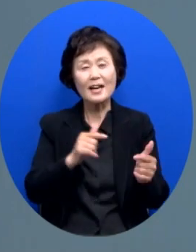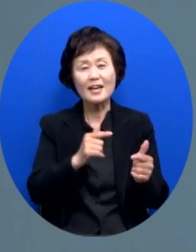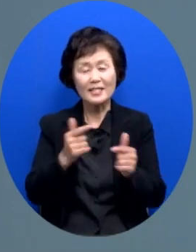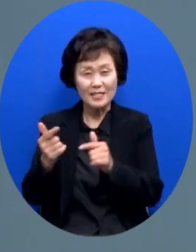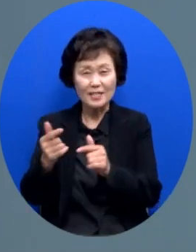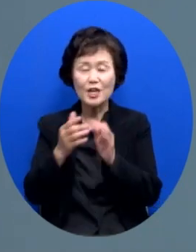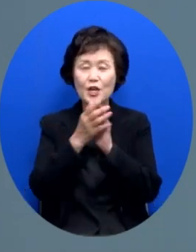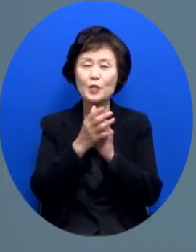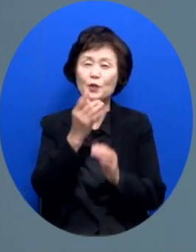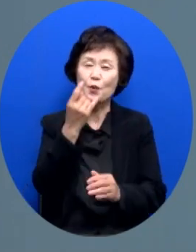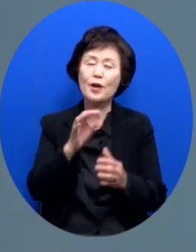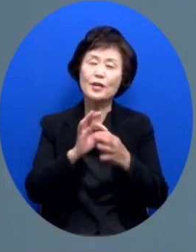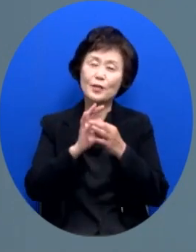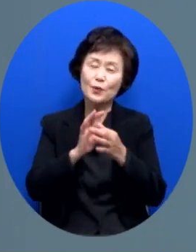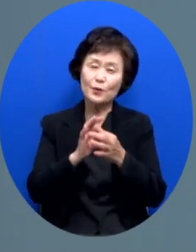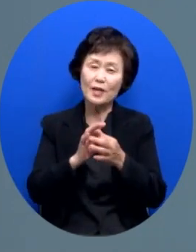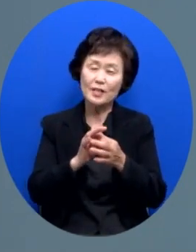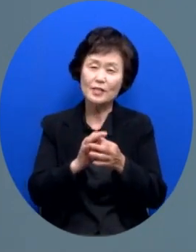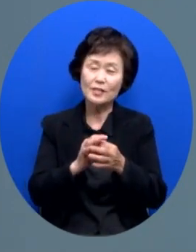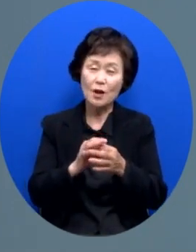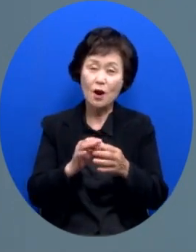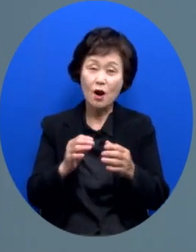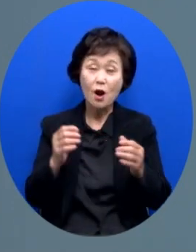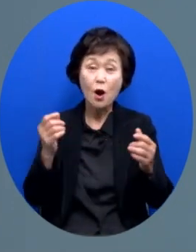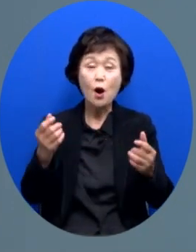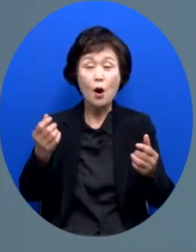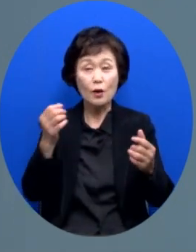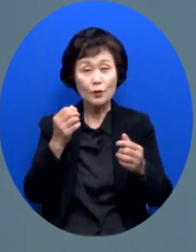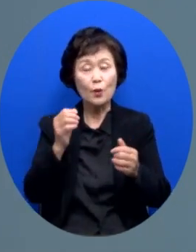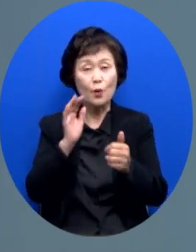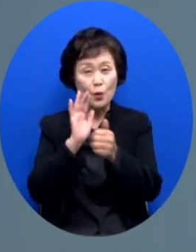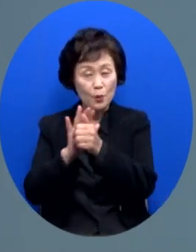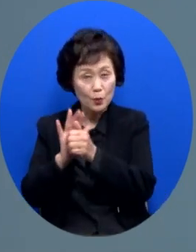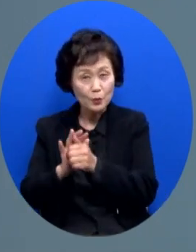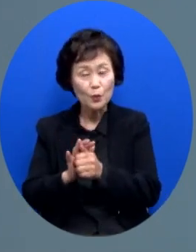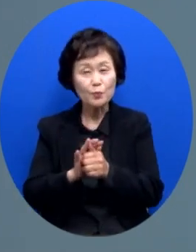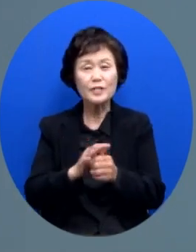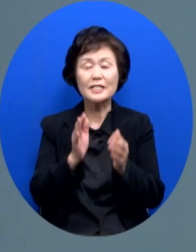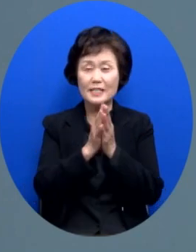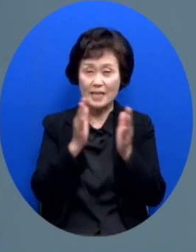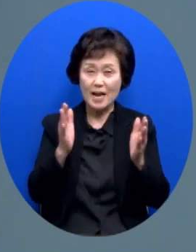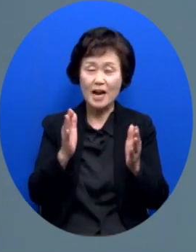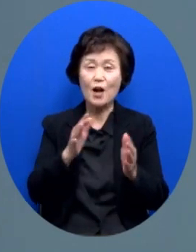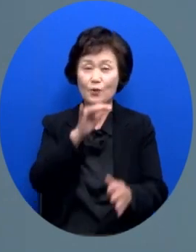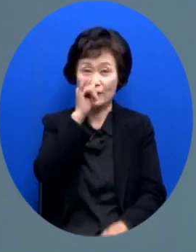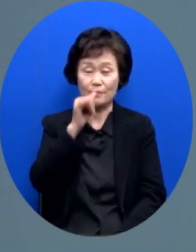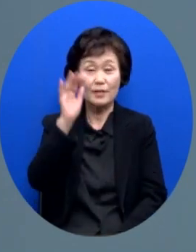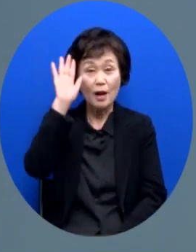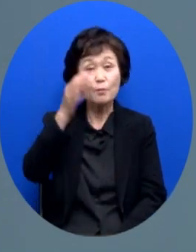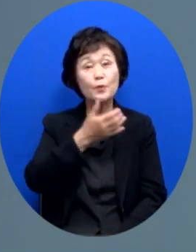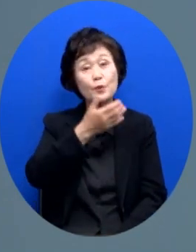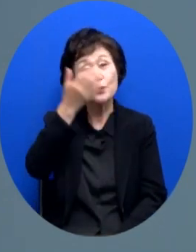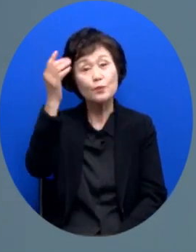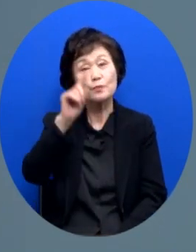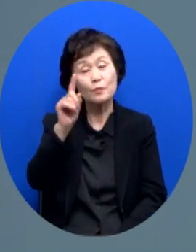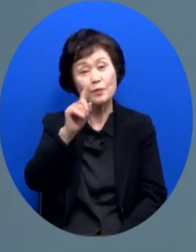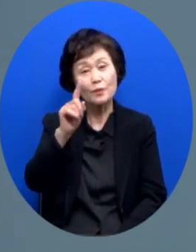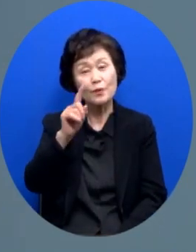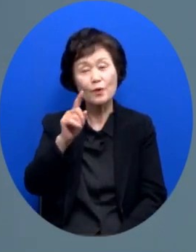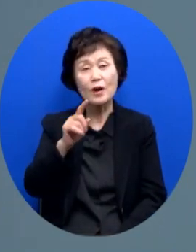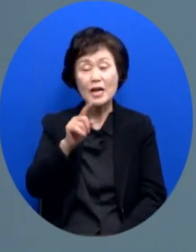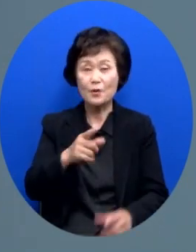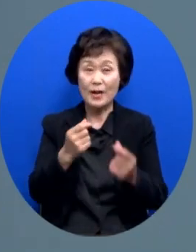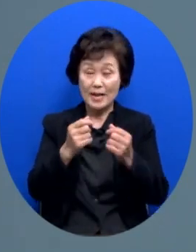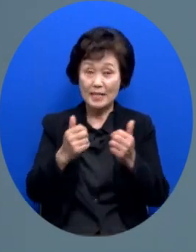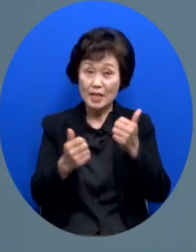갖고 많은 인원을 모으고 또 선교회 파송을 하고 있습니다. 그래서 앞으로 또 꿈이 있다면은 이제 이런